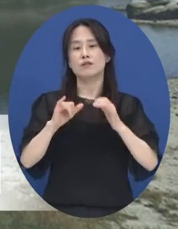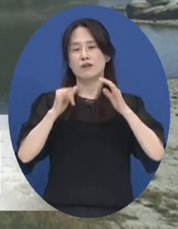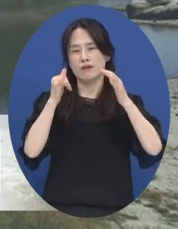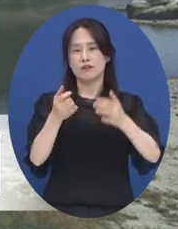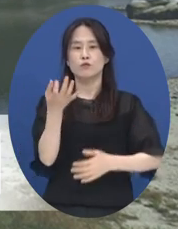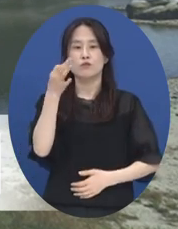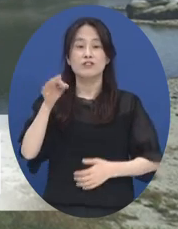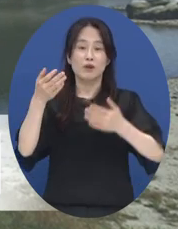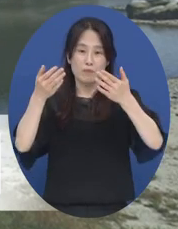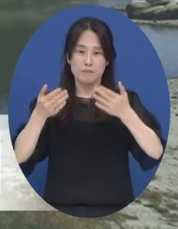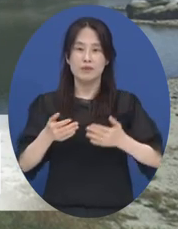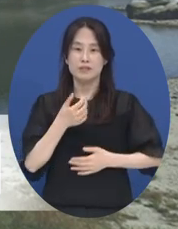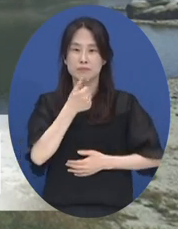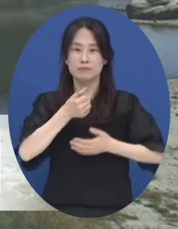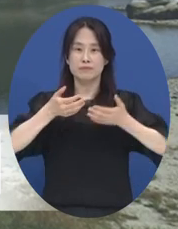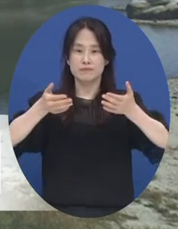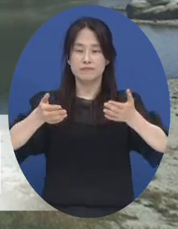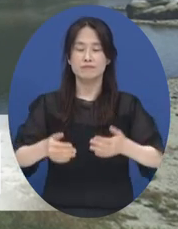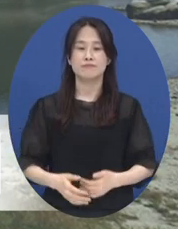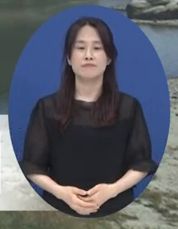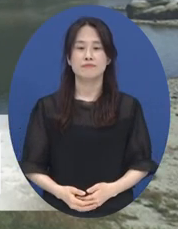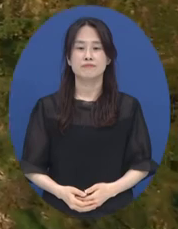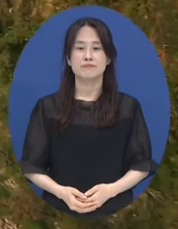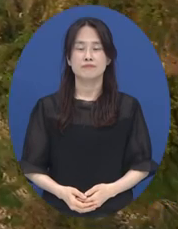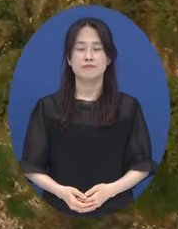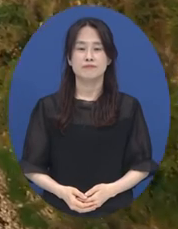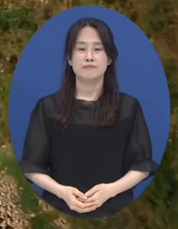받은 건데요 김태희 기자의 보돕니다